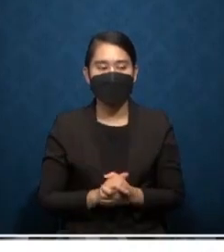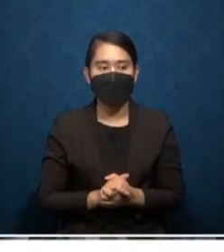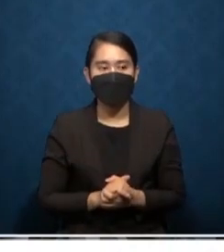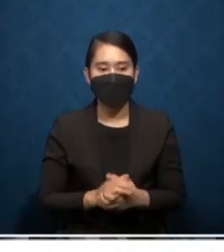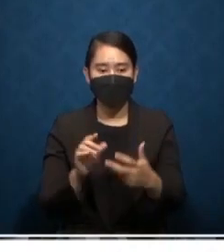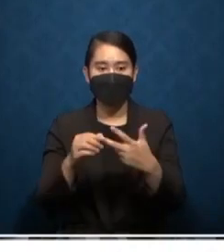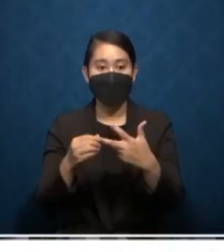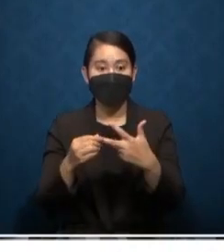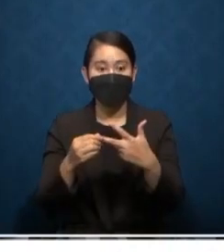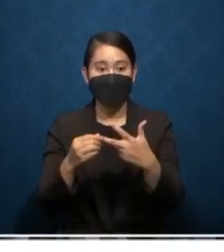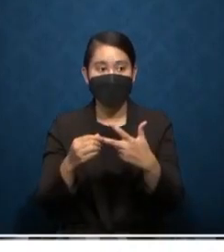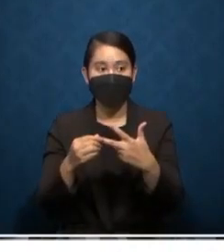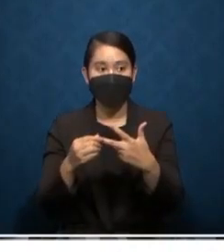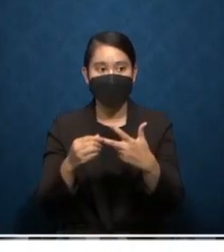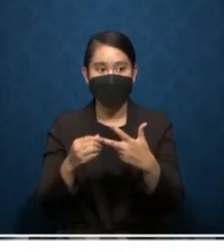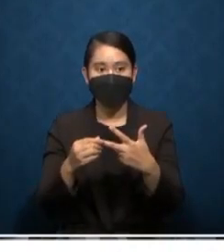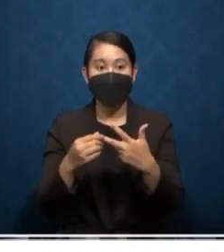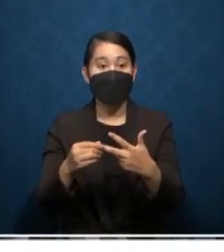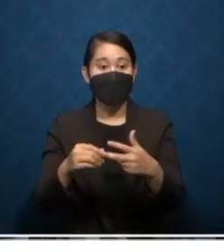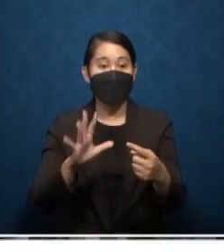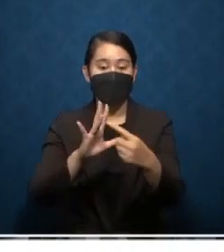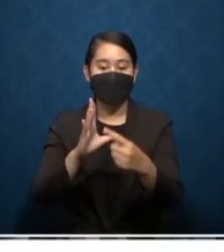ผมเรียกชื่อตอนนั้ของบดละชาร